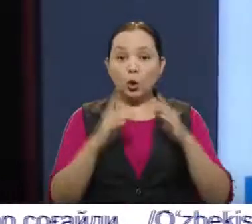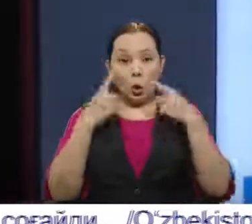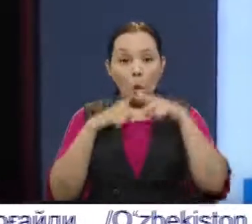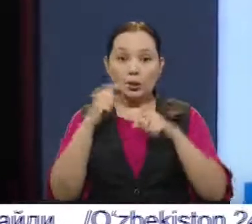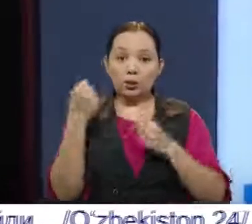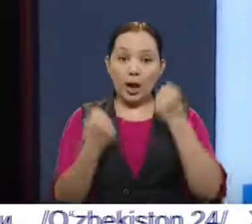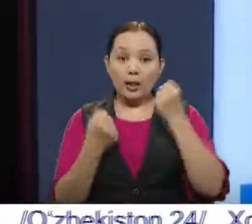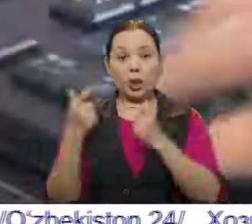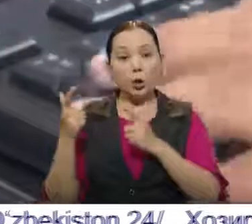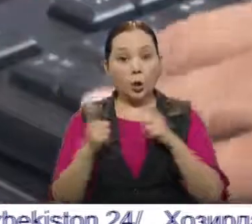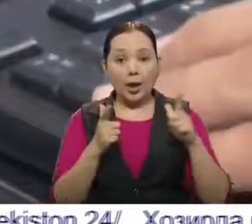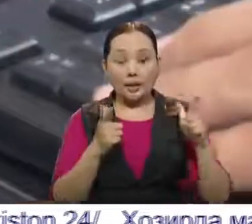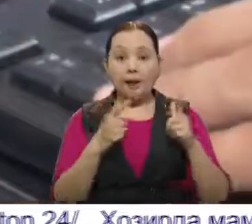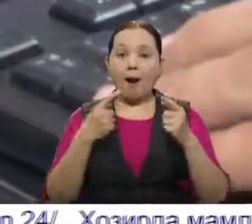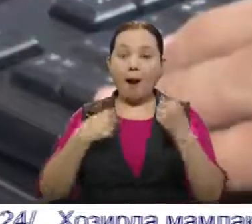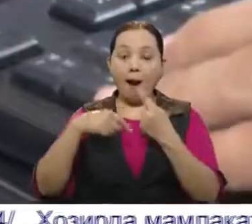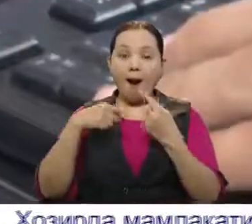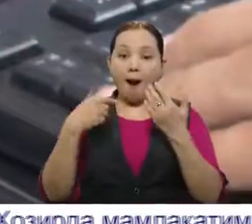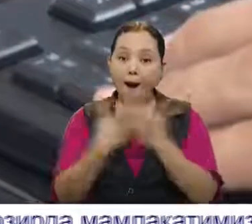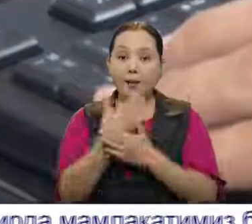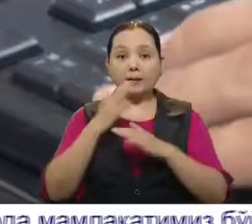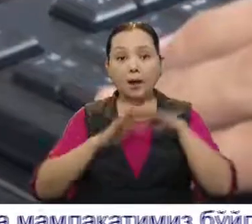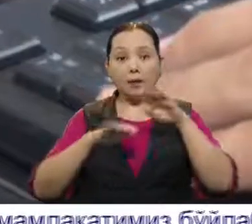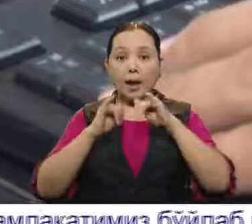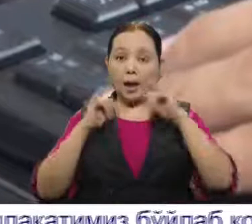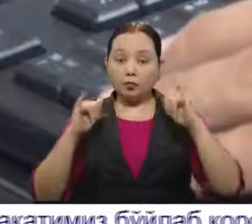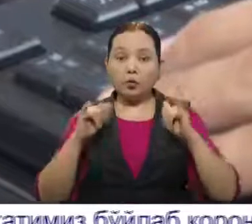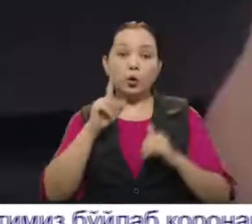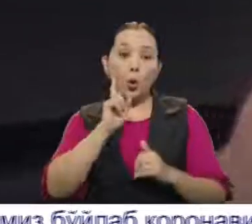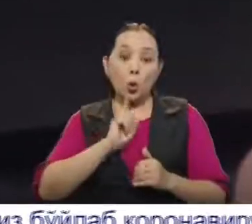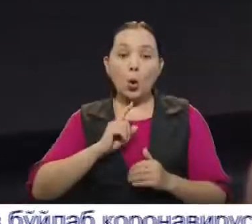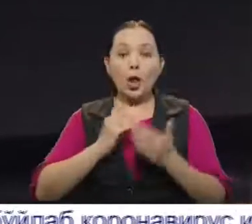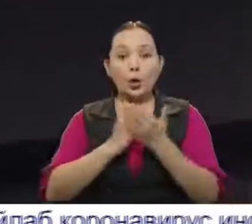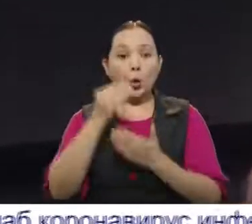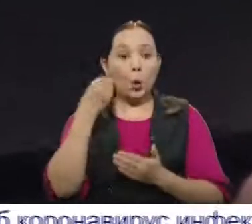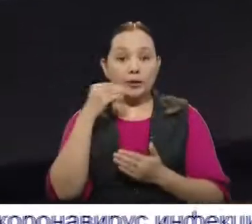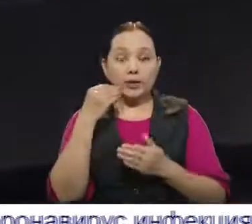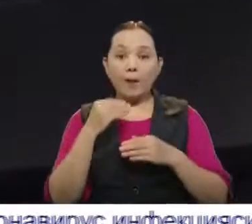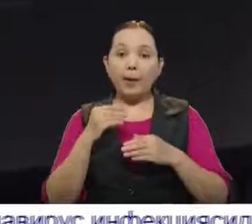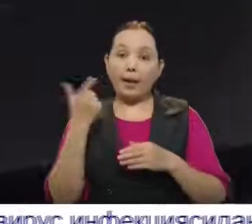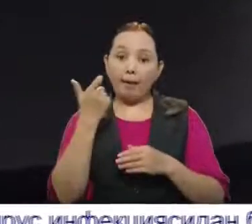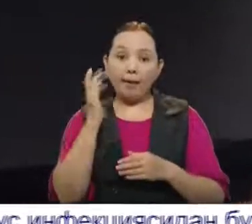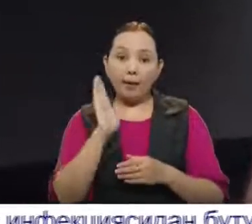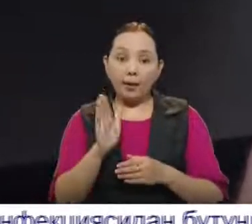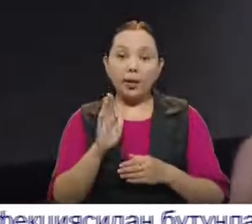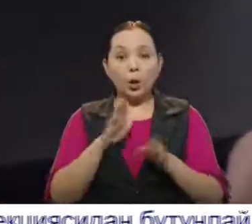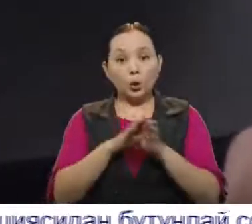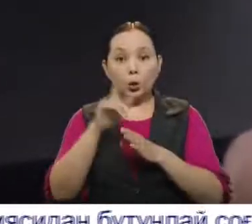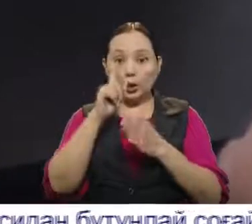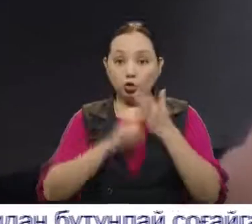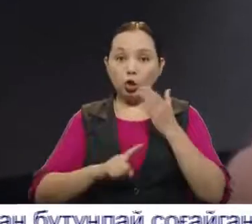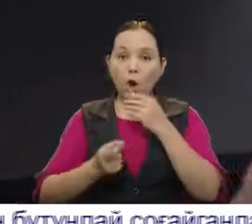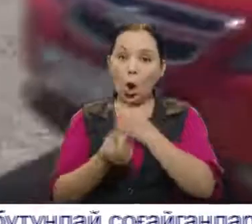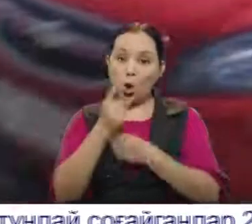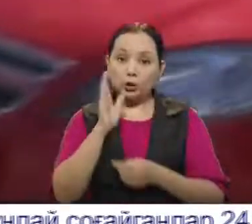haydovchilarni tayyorlash va qayta tayyorlash har tomonlama qulayligi, yuqori samaradorlikka ega ekanligiga to'liq ishonch